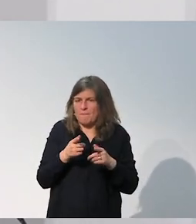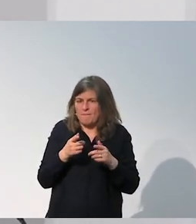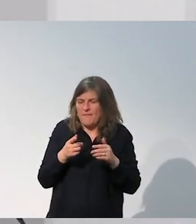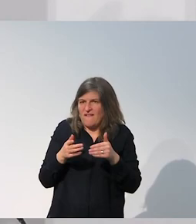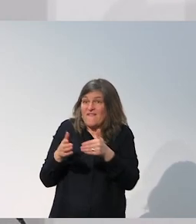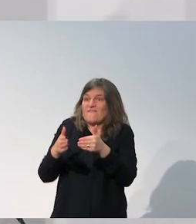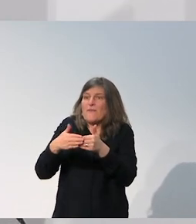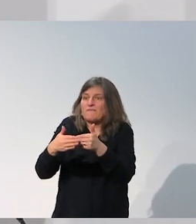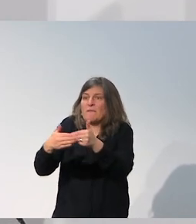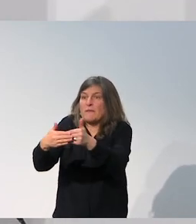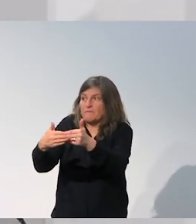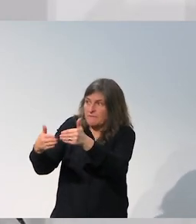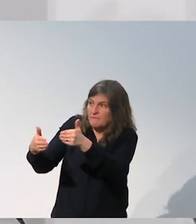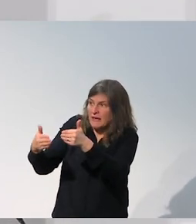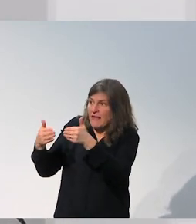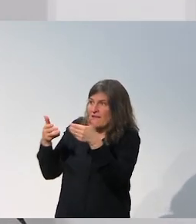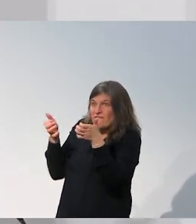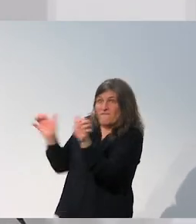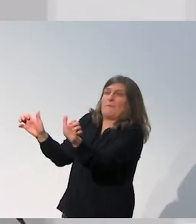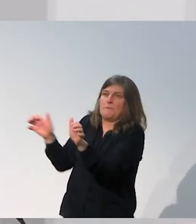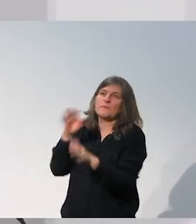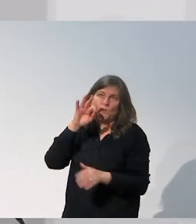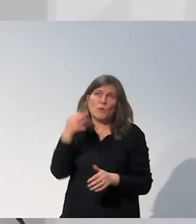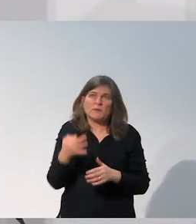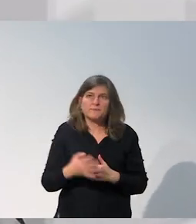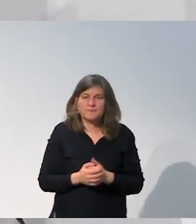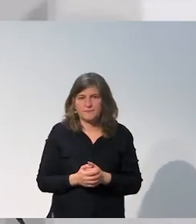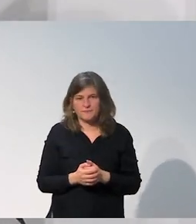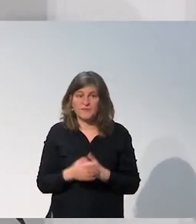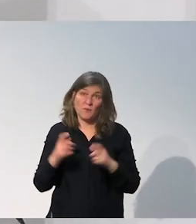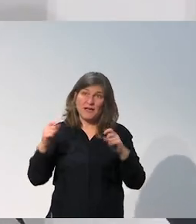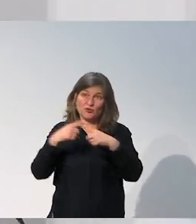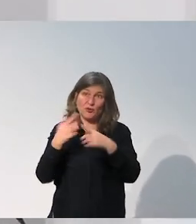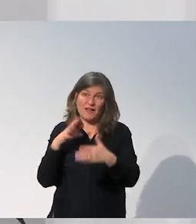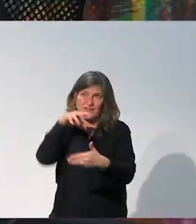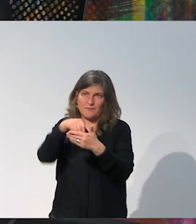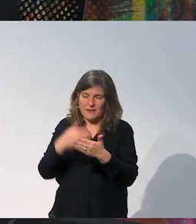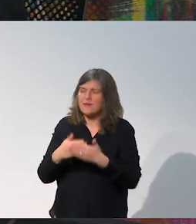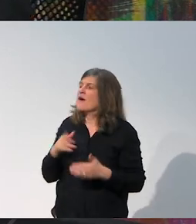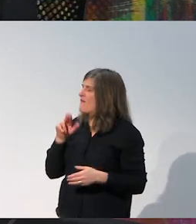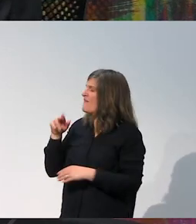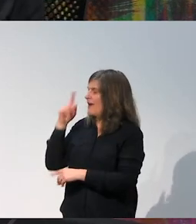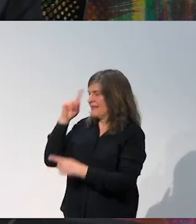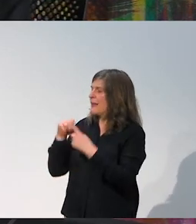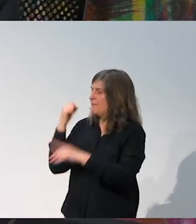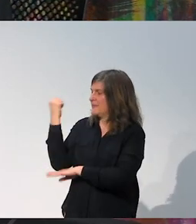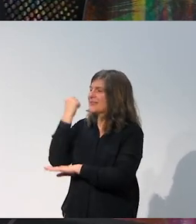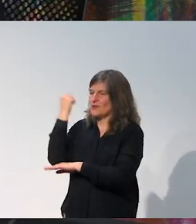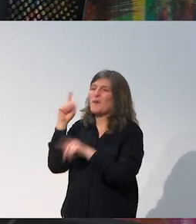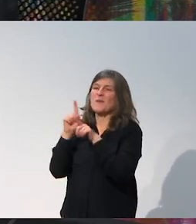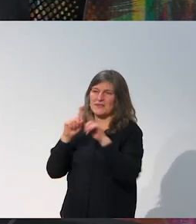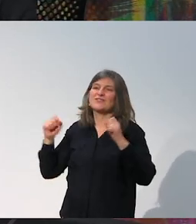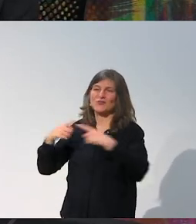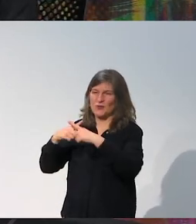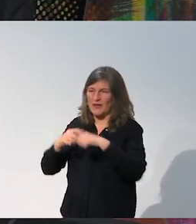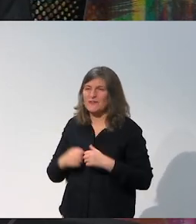sorte. Voilà. C'est pour ça que je dis que la géographie s'en mêle. On reviendra sur cet isolement et sur la géographie. Mmh. Je voudrais qu'on reste un peu dans